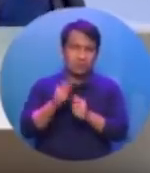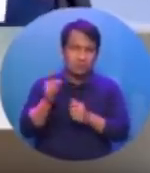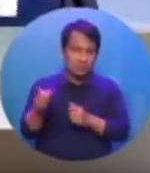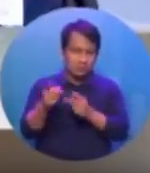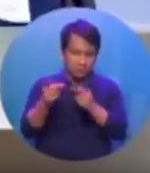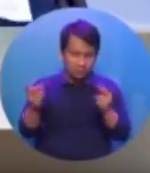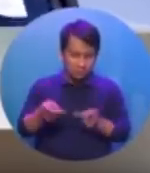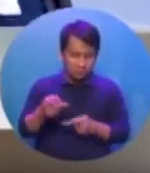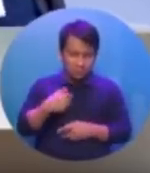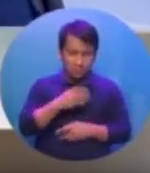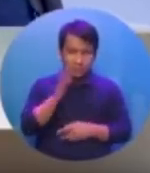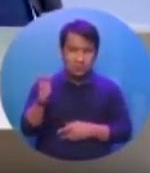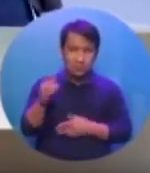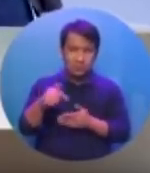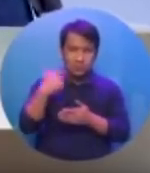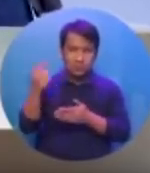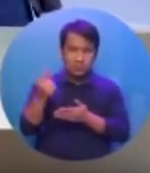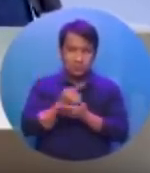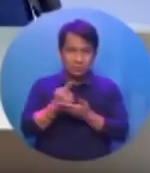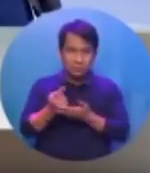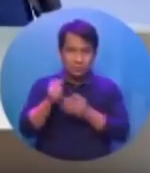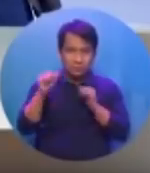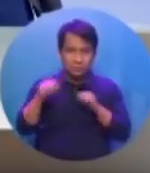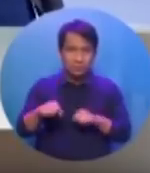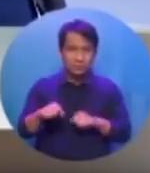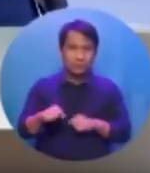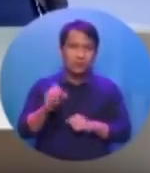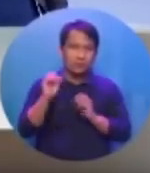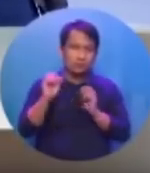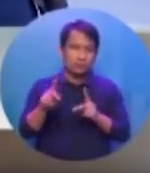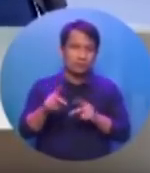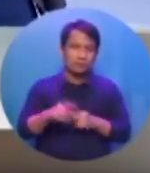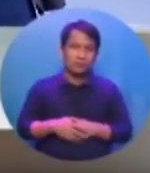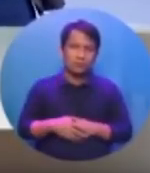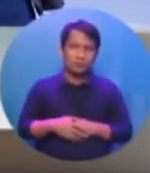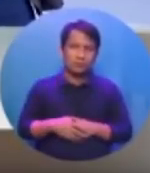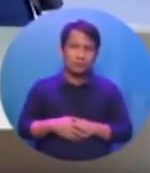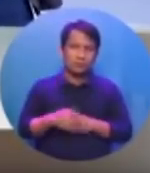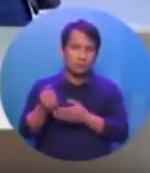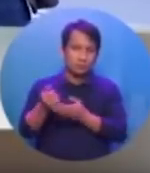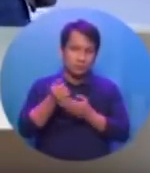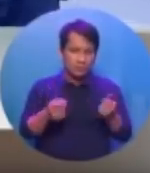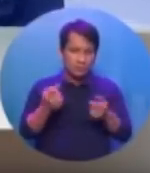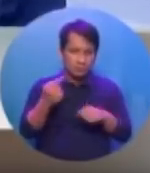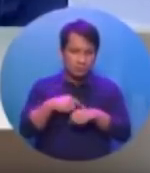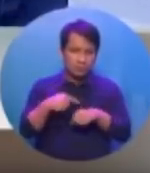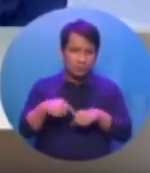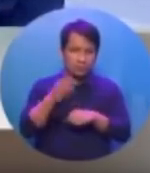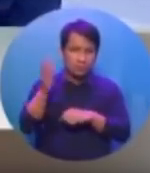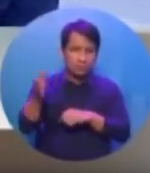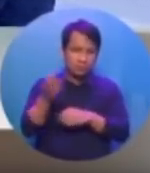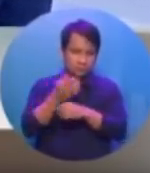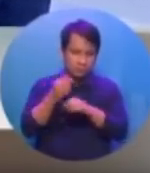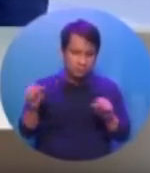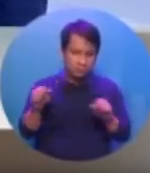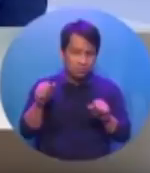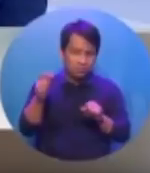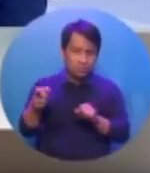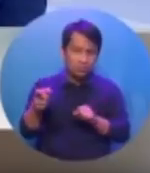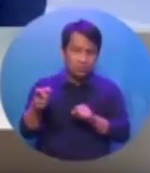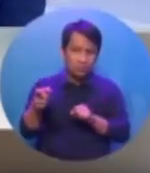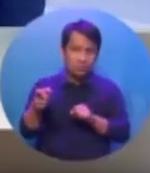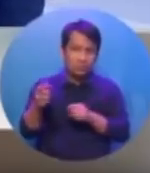siya inong lugar. Darating po kami dyan next week. Okay, madam? Okay, sir. Sir. Oh, tutulungan din namin siya, sir. Magpunta talaga kami doon